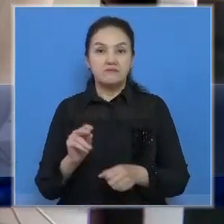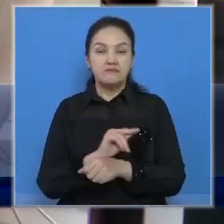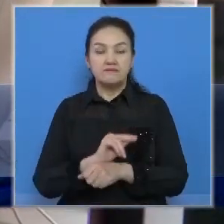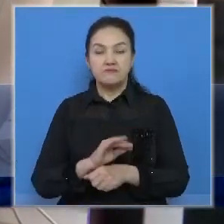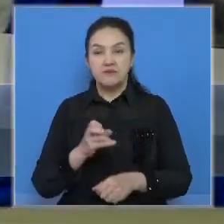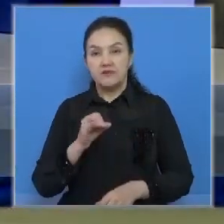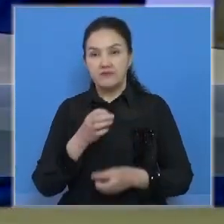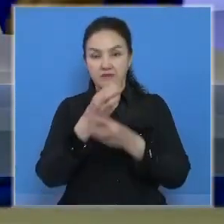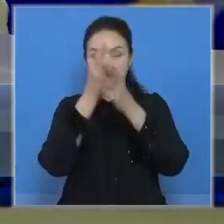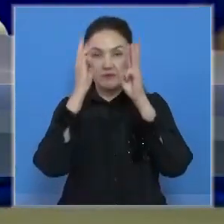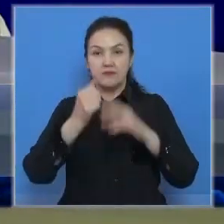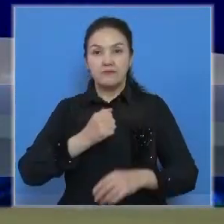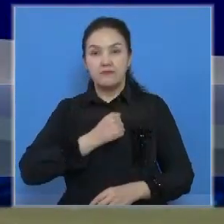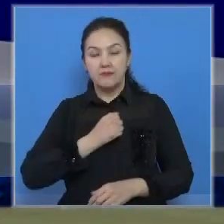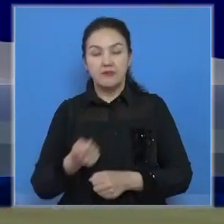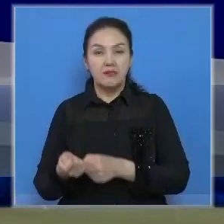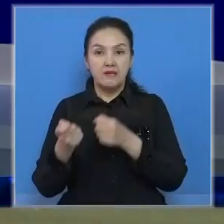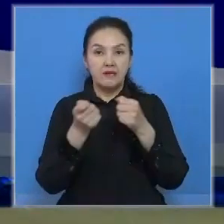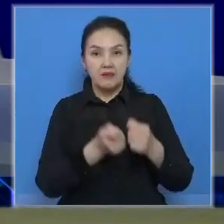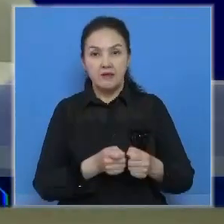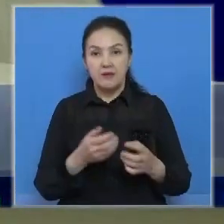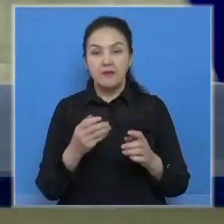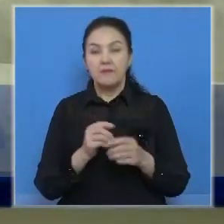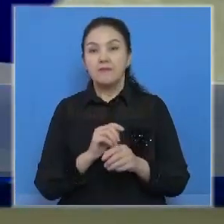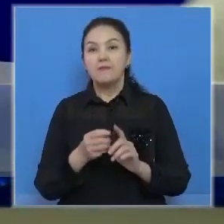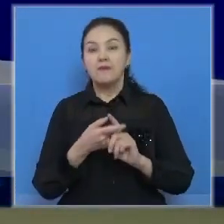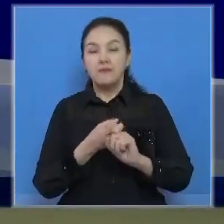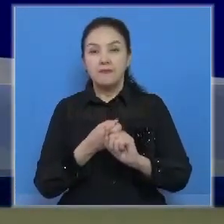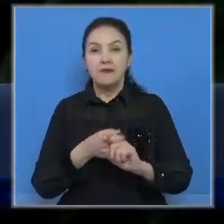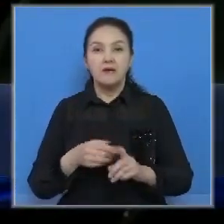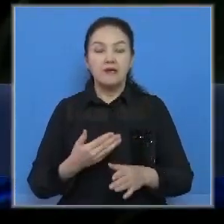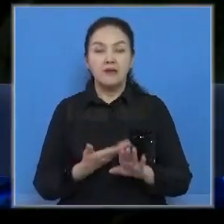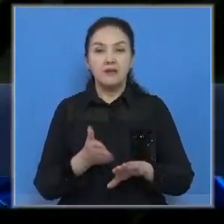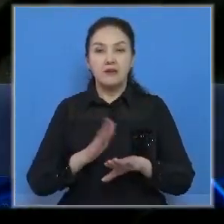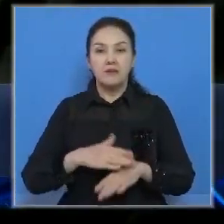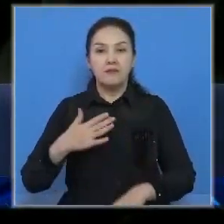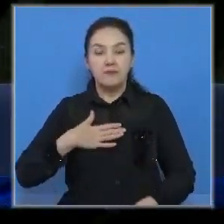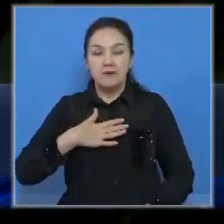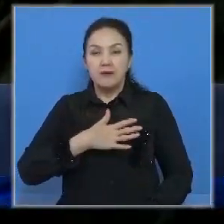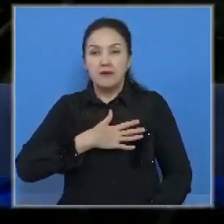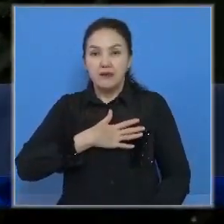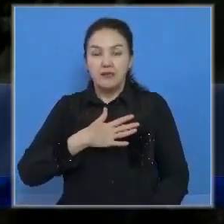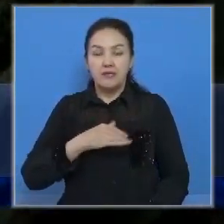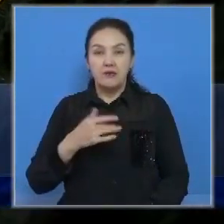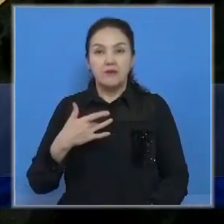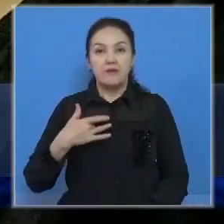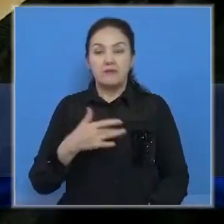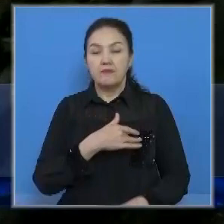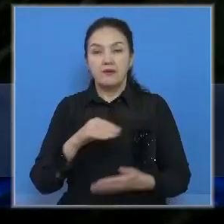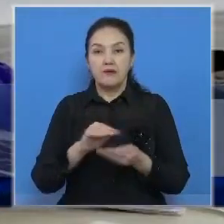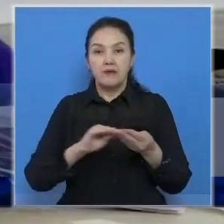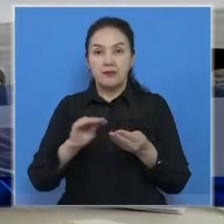постковидных пациентов. К сожалению, перенесение во время пандемии тяжелых форм пневмонии привели к повторному заболеванию туберкулезом тех,